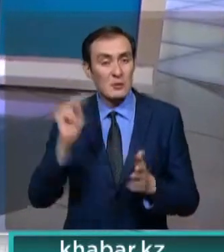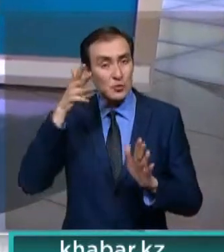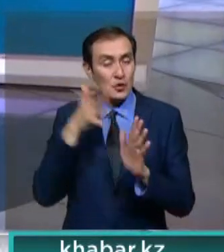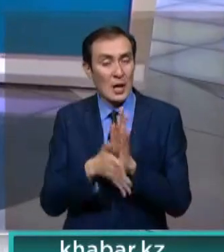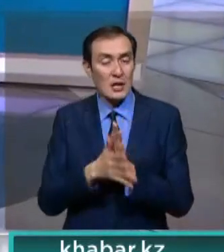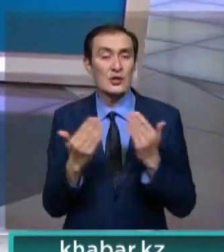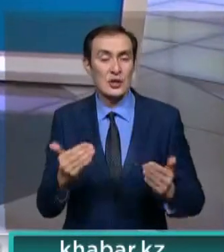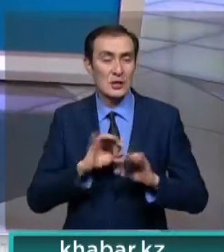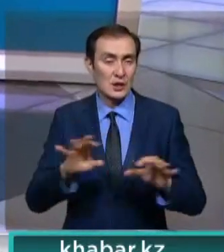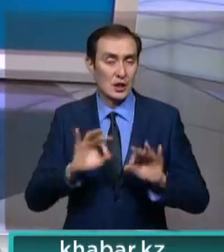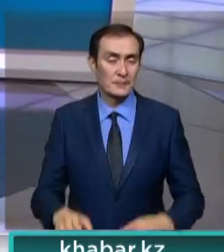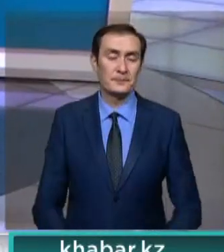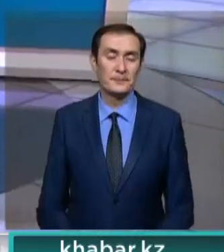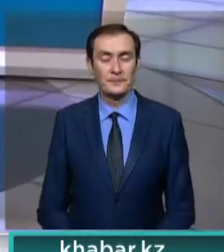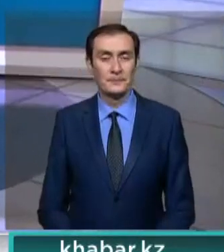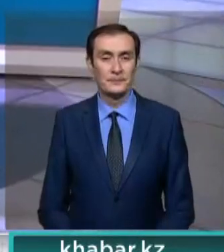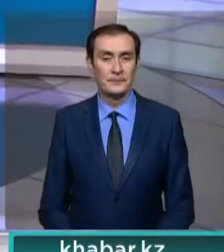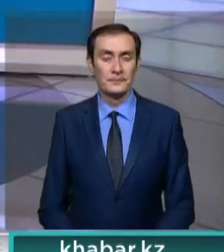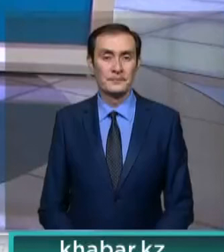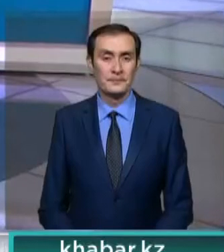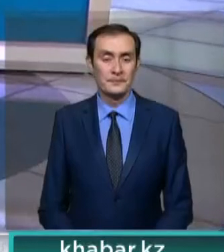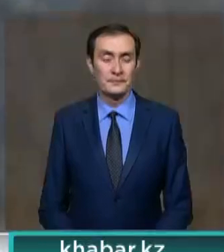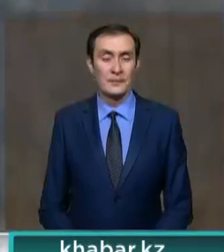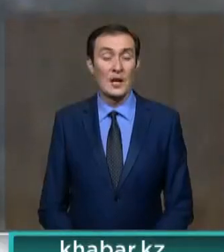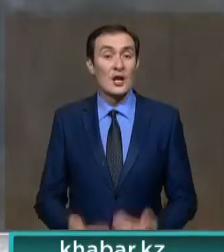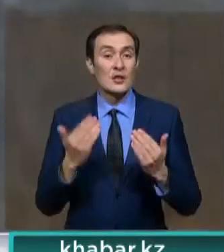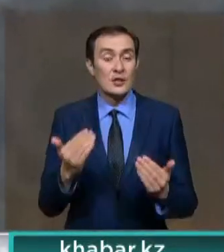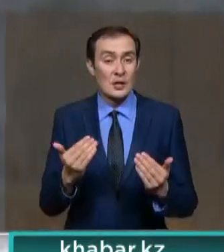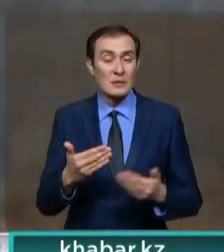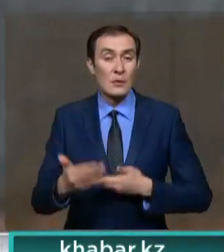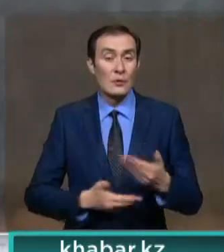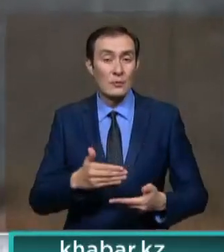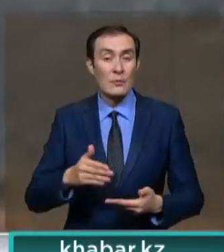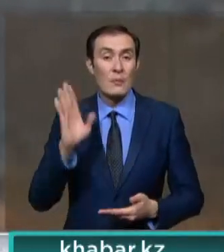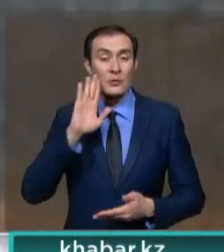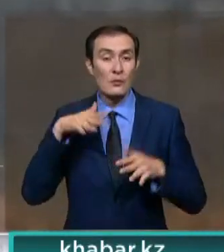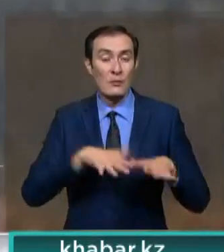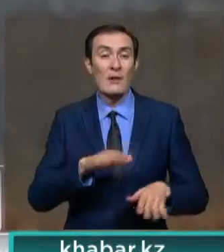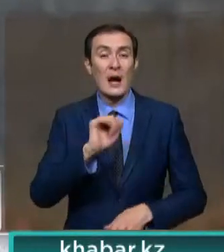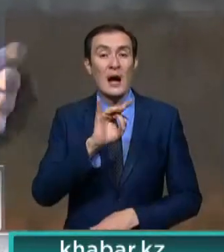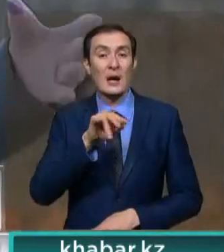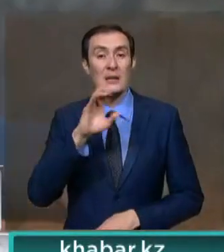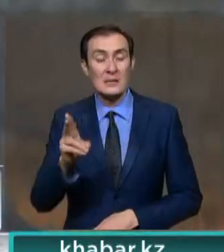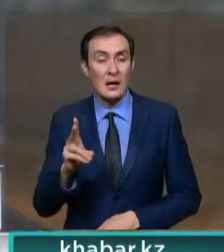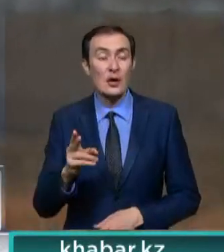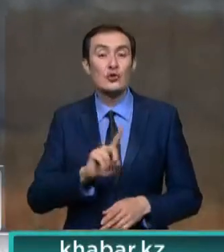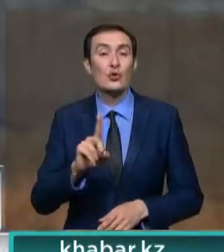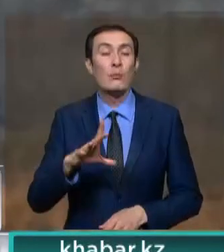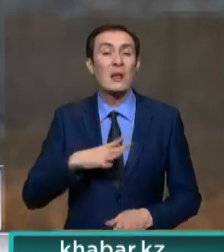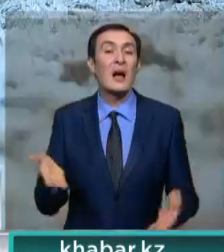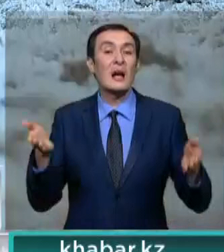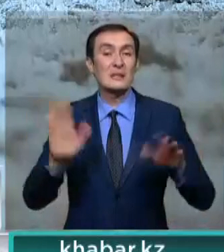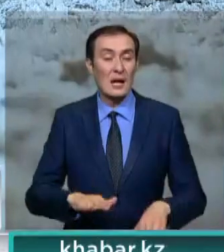изучила наша коллега Татьяна Ковалева. Я сейчас иду по дну знаменитого морского порта Аральска, точнее то, что от